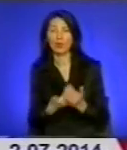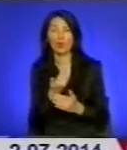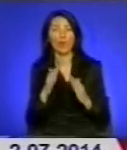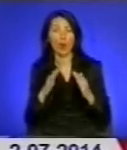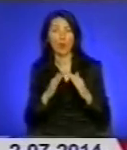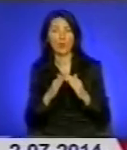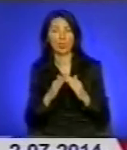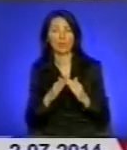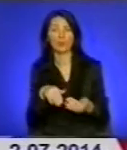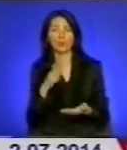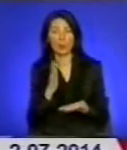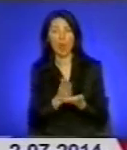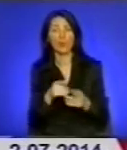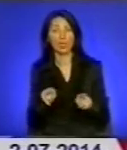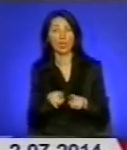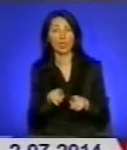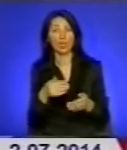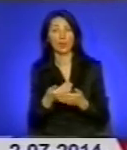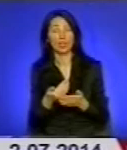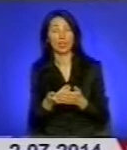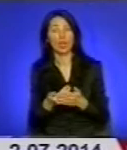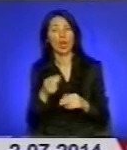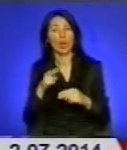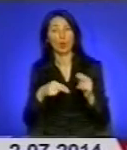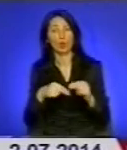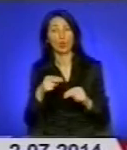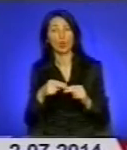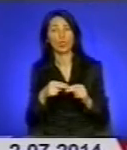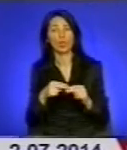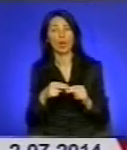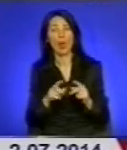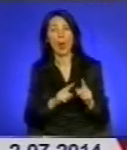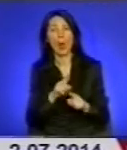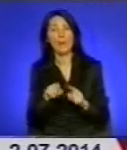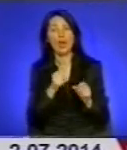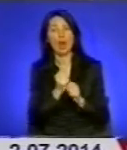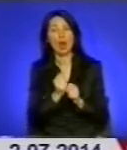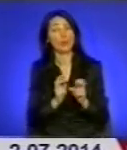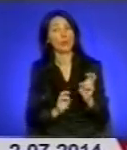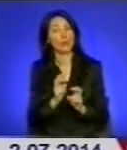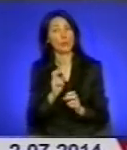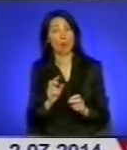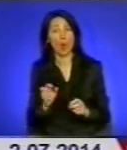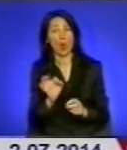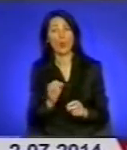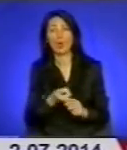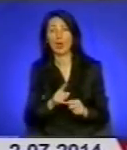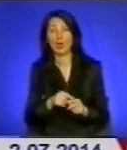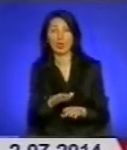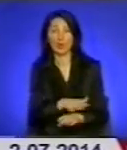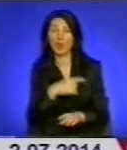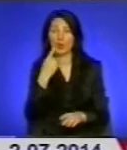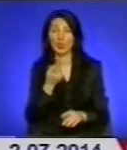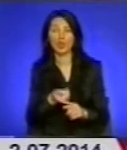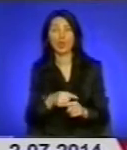і маємо такі приклади будується переробне підприємство про яке тривалий час говорили що це